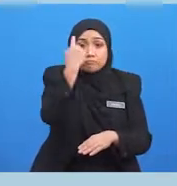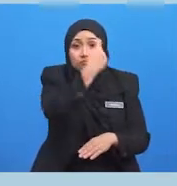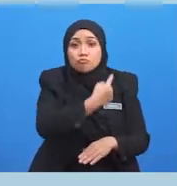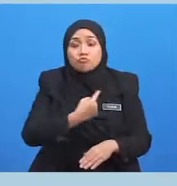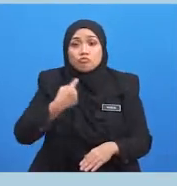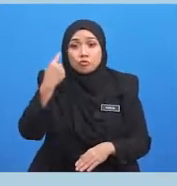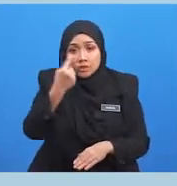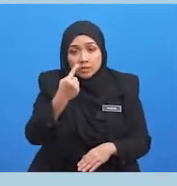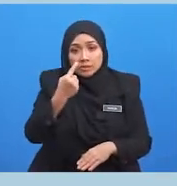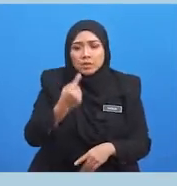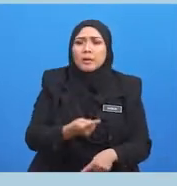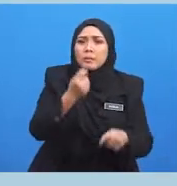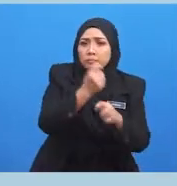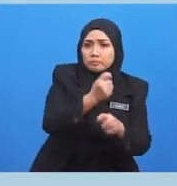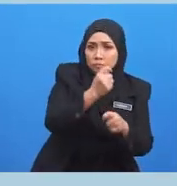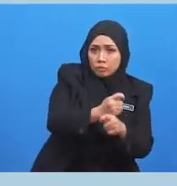petugas kesihatan.